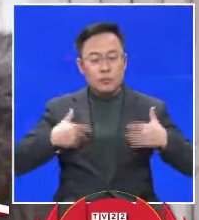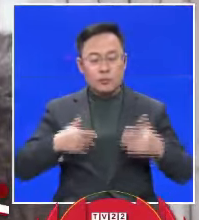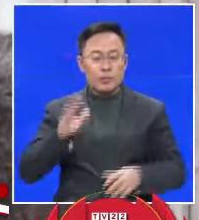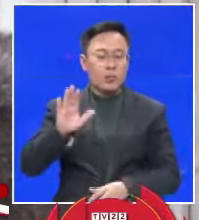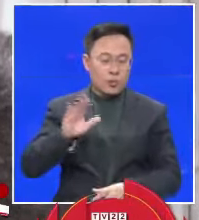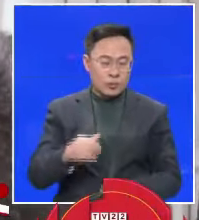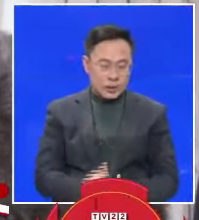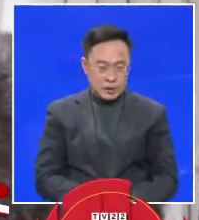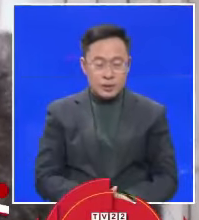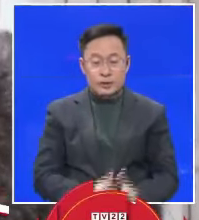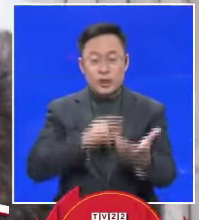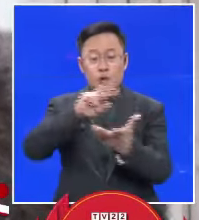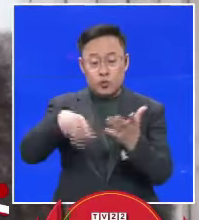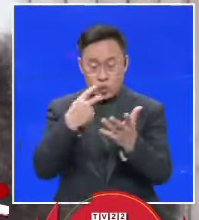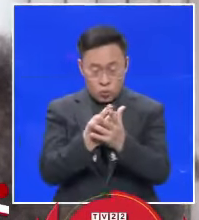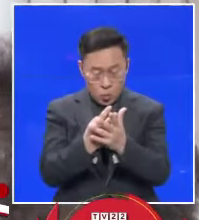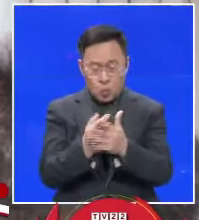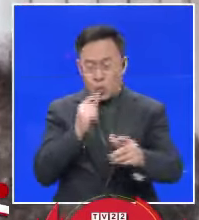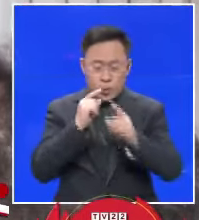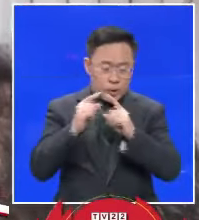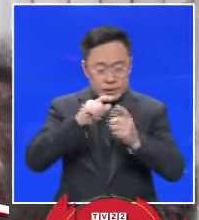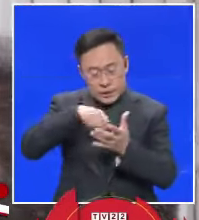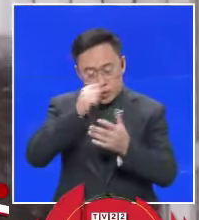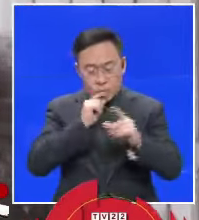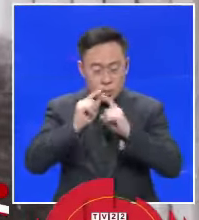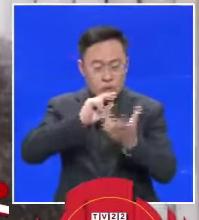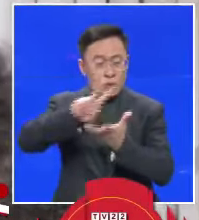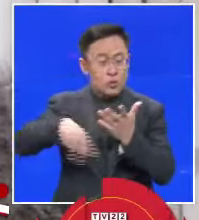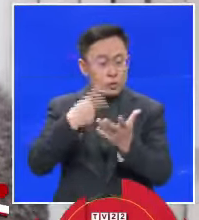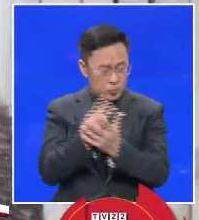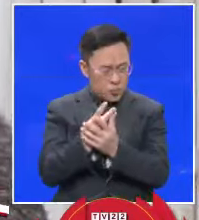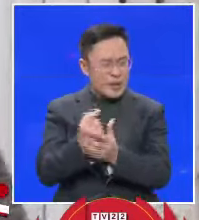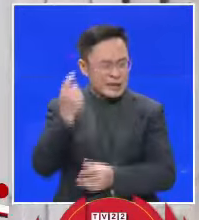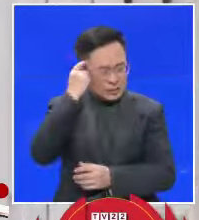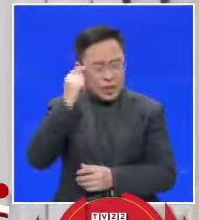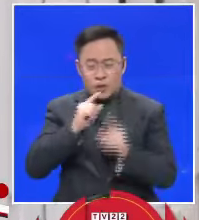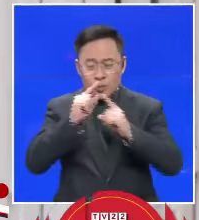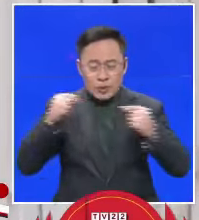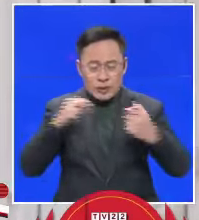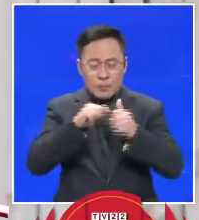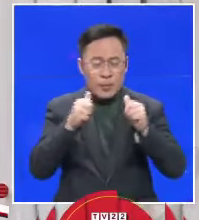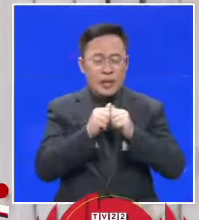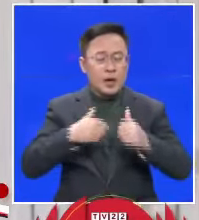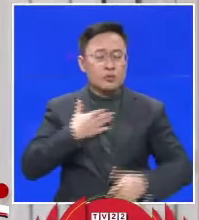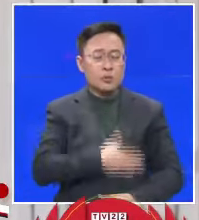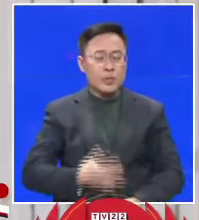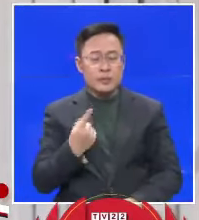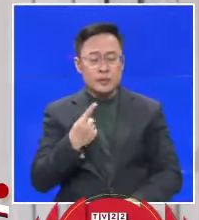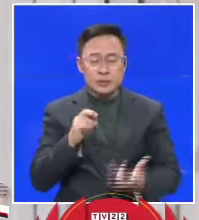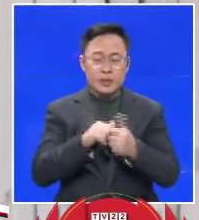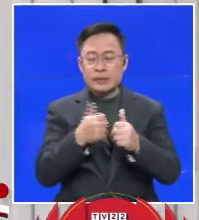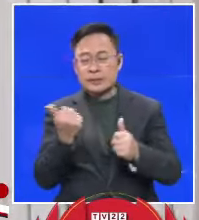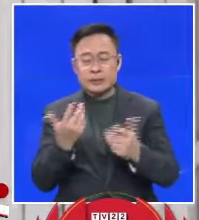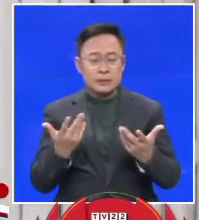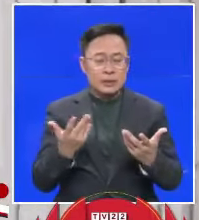ล่าเนี่ยมีหรือจะไม่คุยเรื่องการเมืองการพบกันในครั้งนี้เนี่ยนะคะก็จะต้องมีการพูดคุยกันจะต้องมีการ